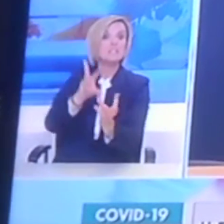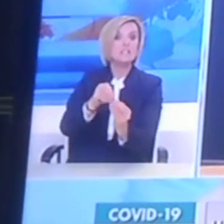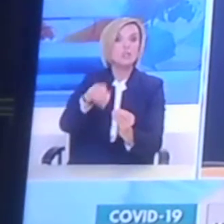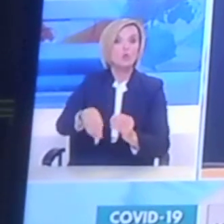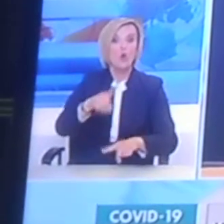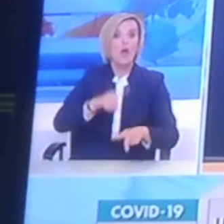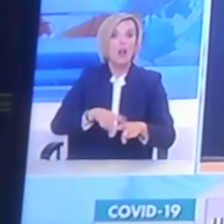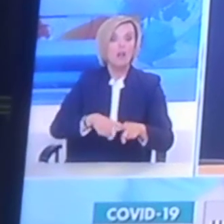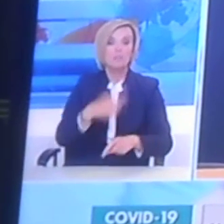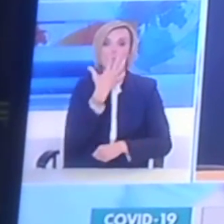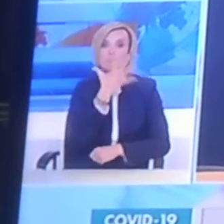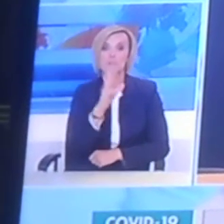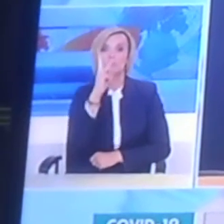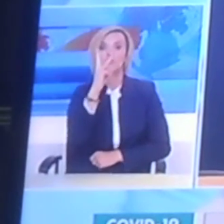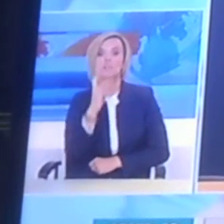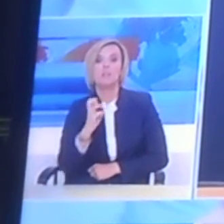σε 530.